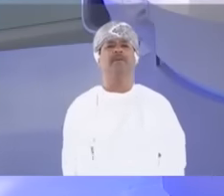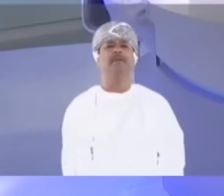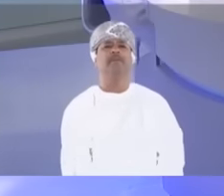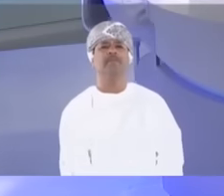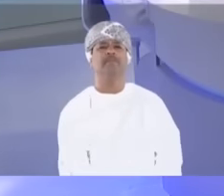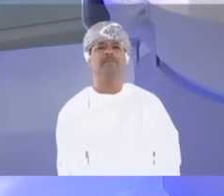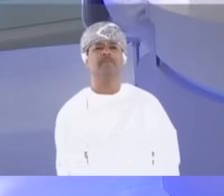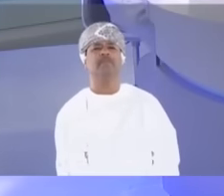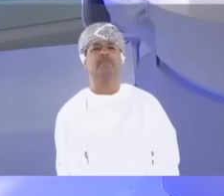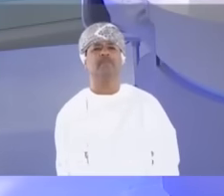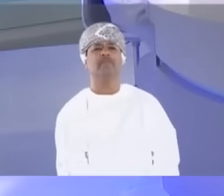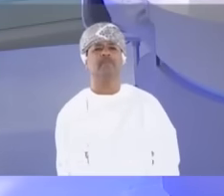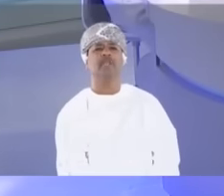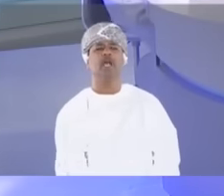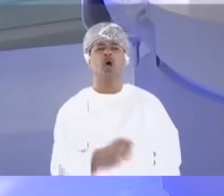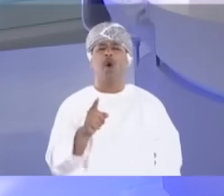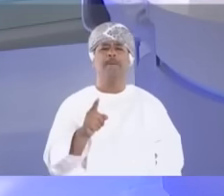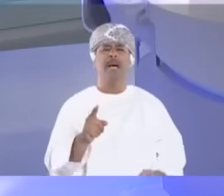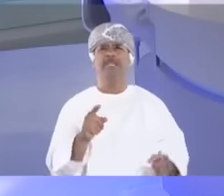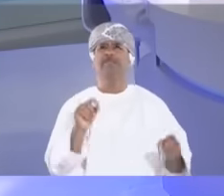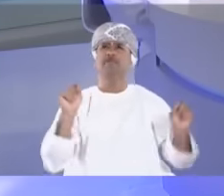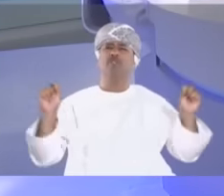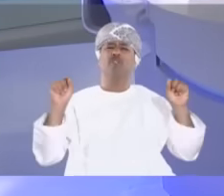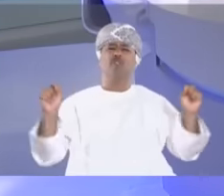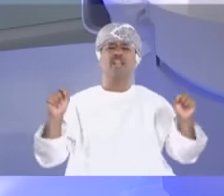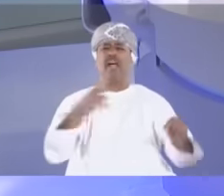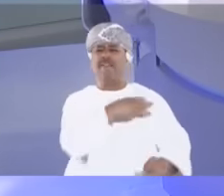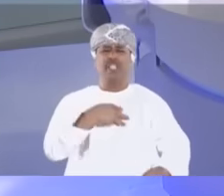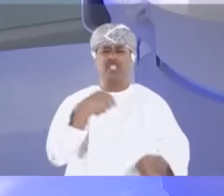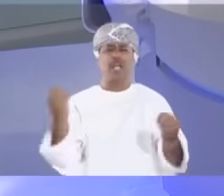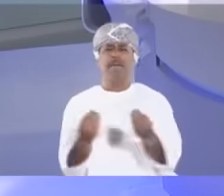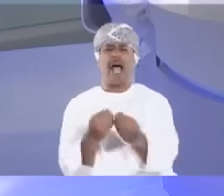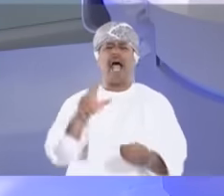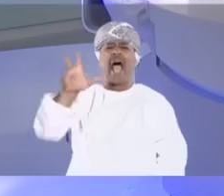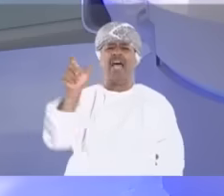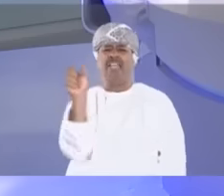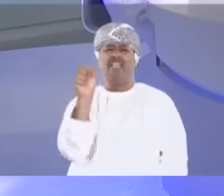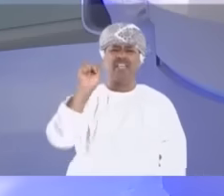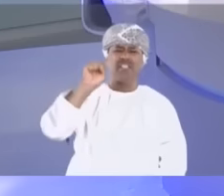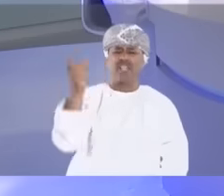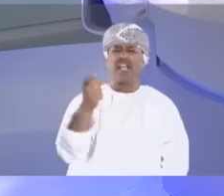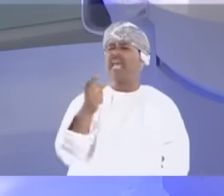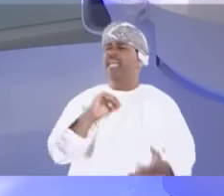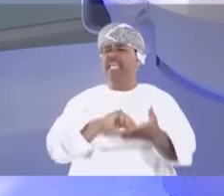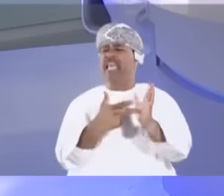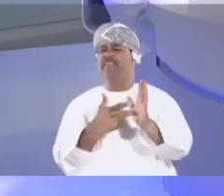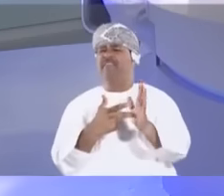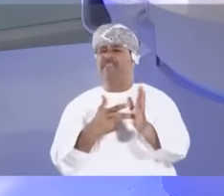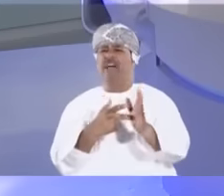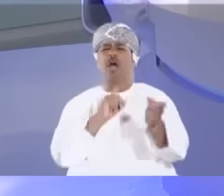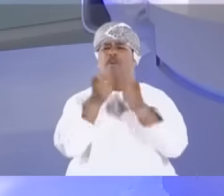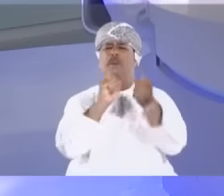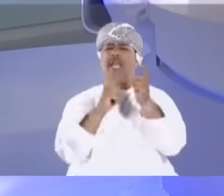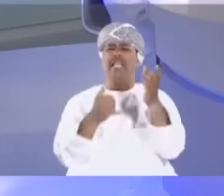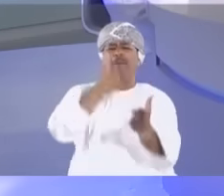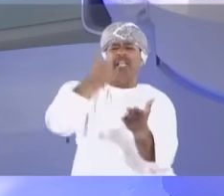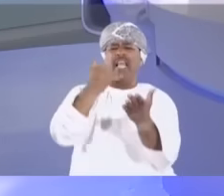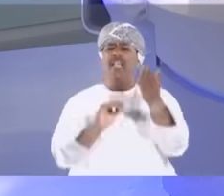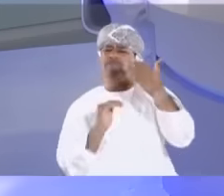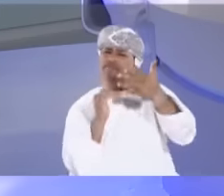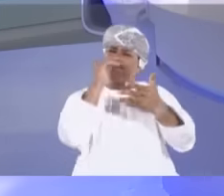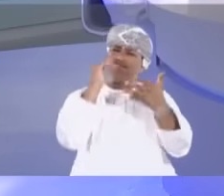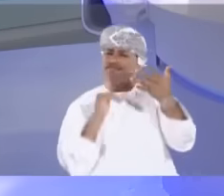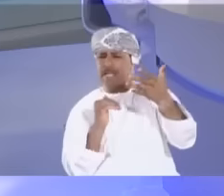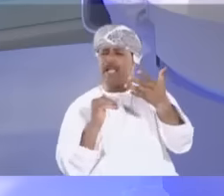طبعا تعادل نادي فنجة مع النصر وتأثيره على مسار دوري عمان تل. نعم جهان،